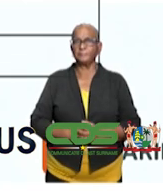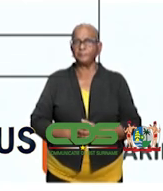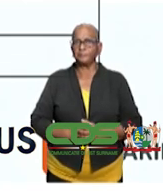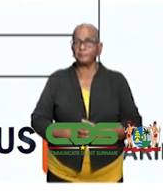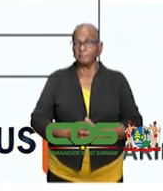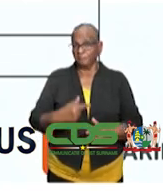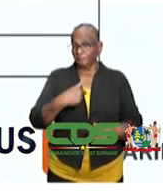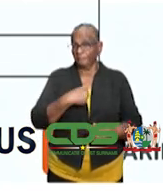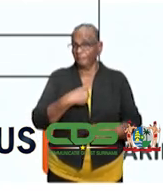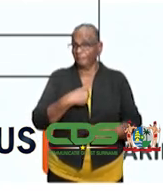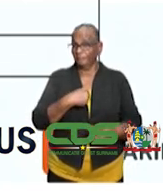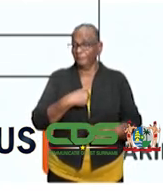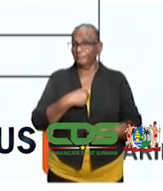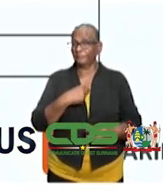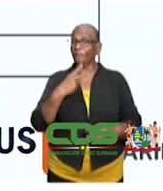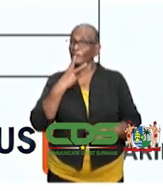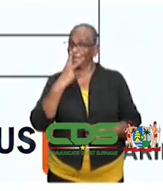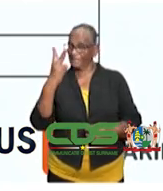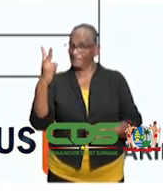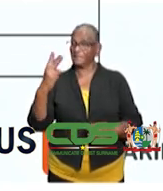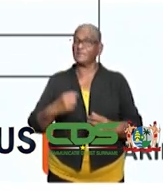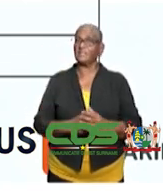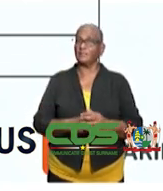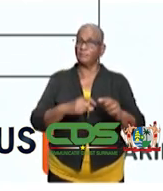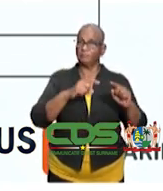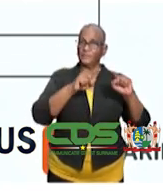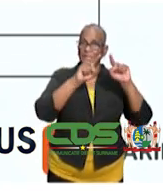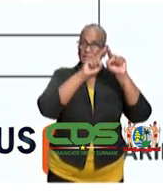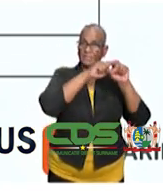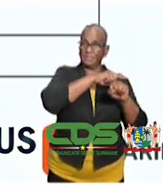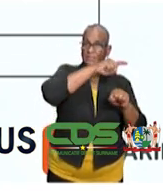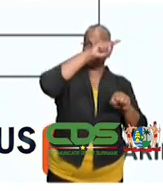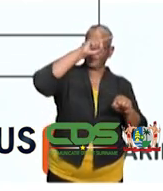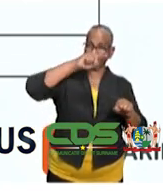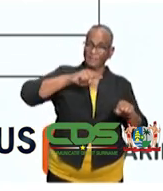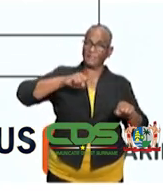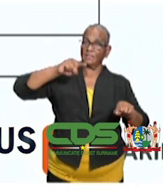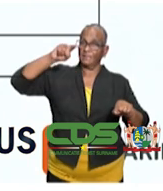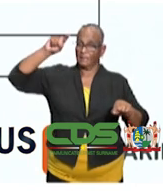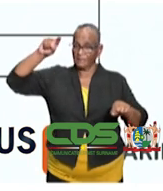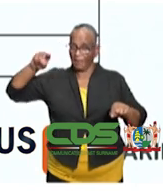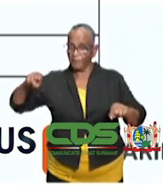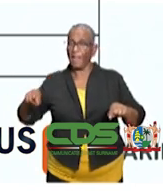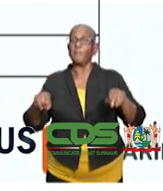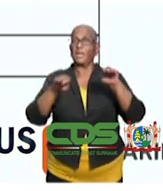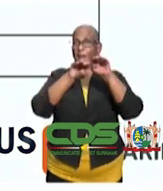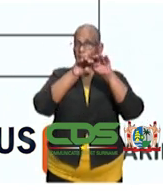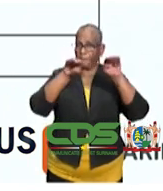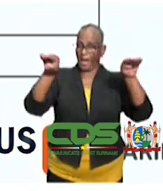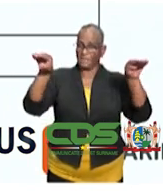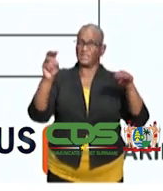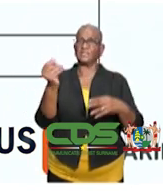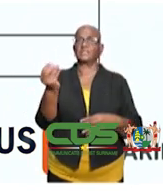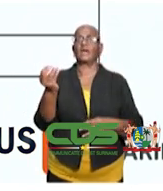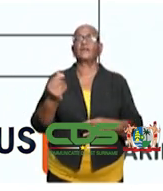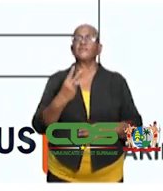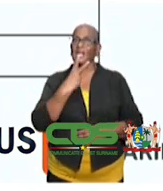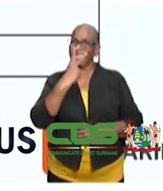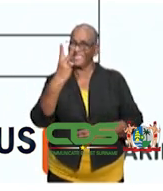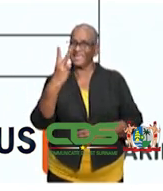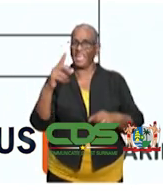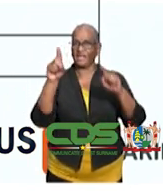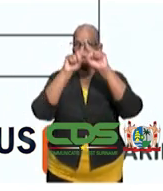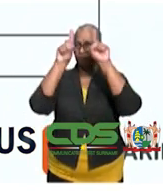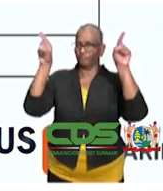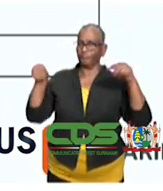Ik laat u thans zien een tabel met de opbouw van het basistarief in de nieuwe tarievenstructuur. In